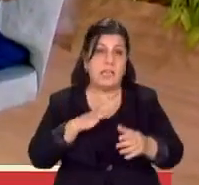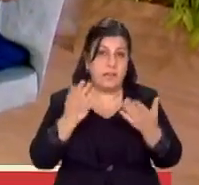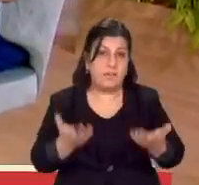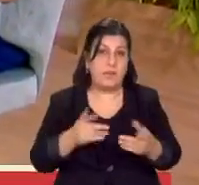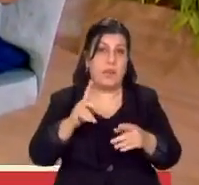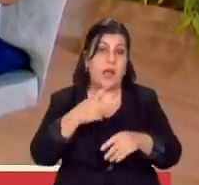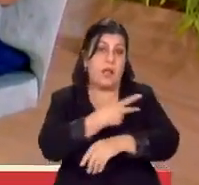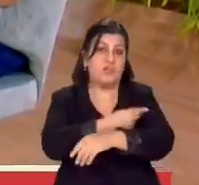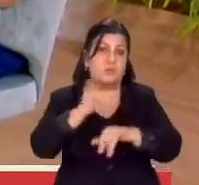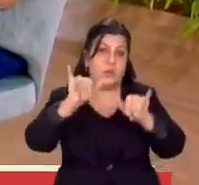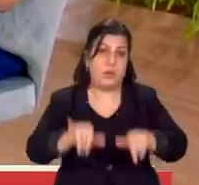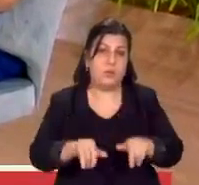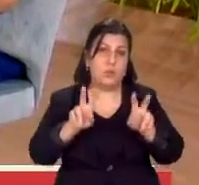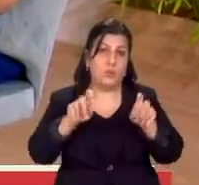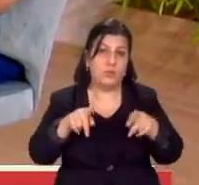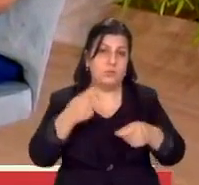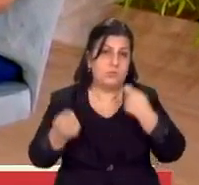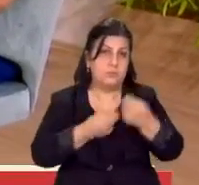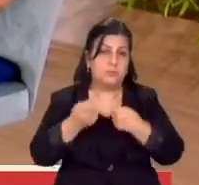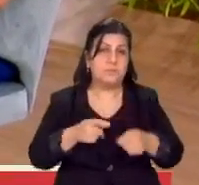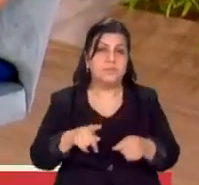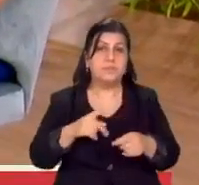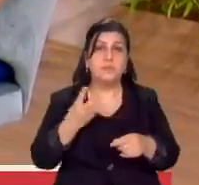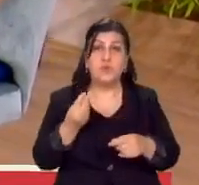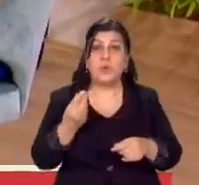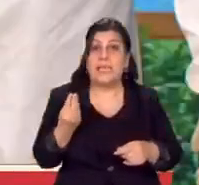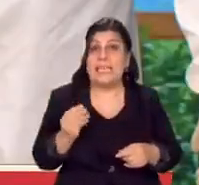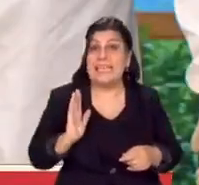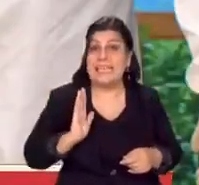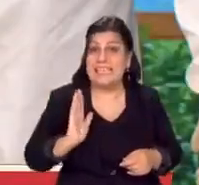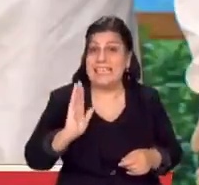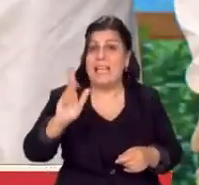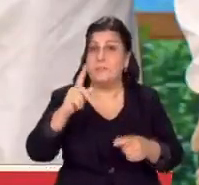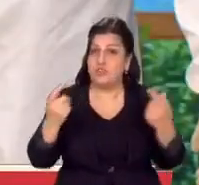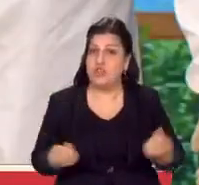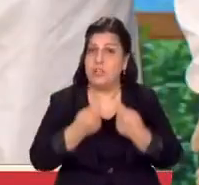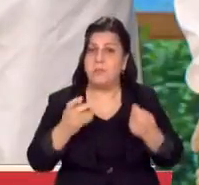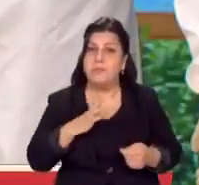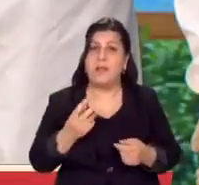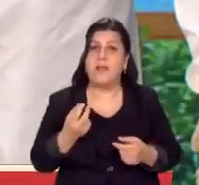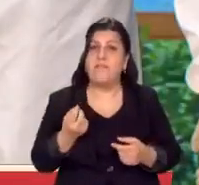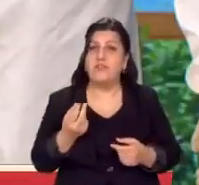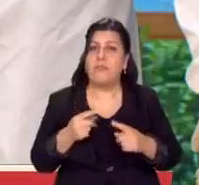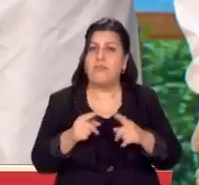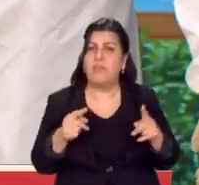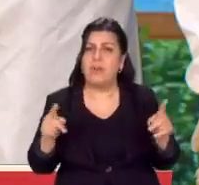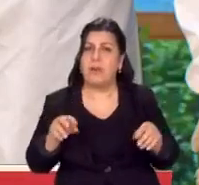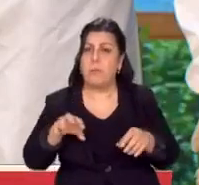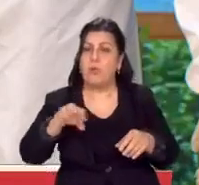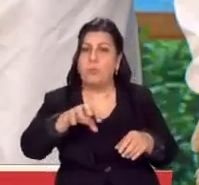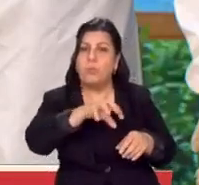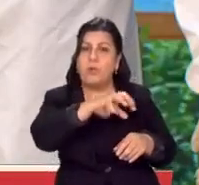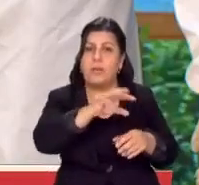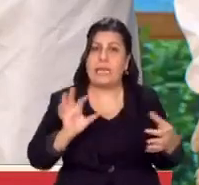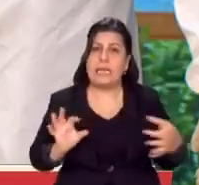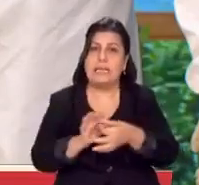şey var mı çalışması aslında çok iyi giden çalışmalar var çok virüsü farklı farklı bölümleri ile